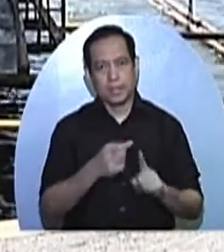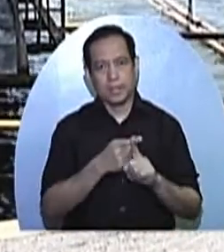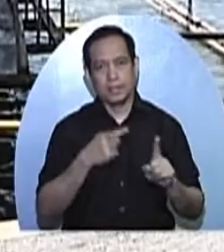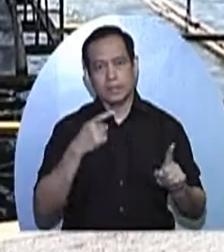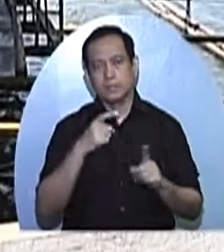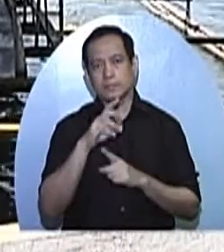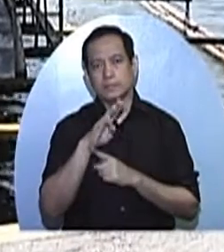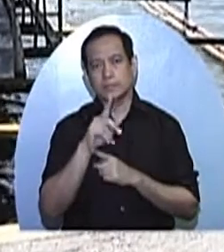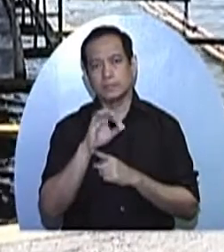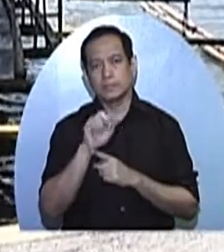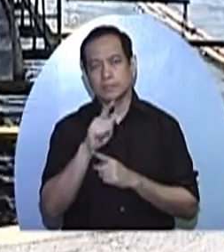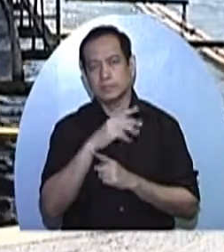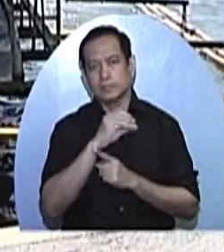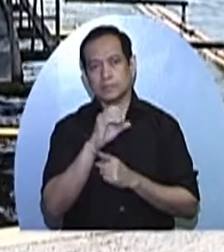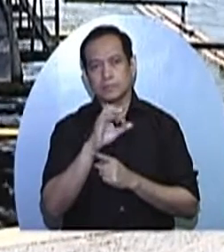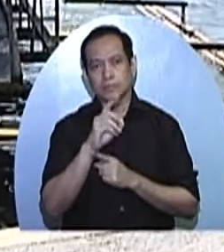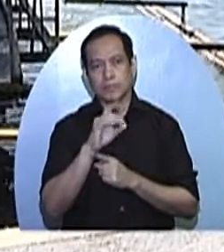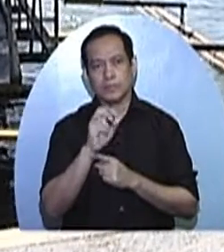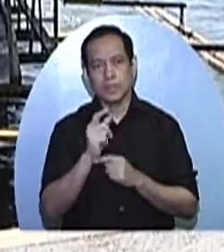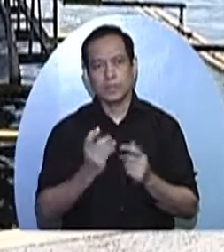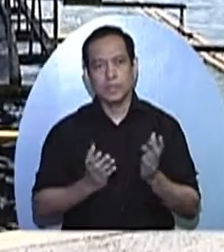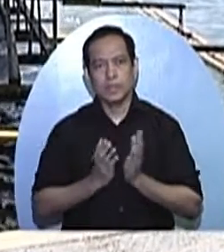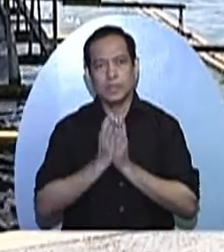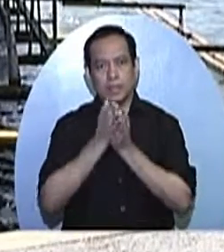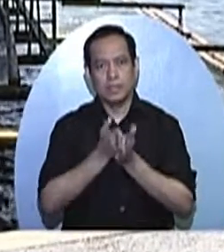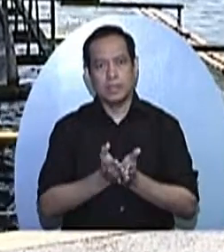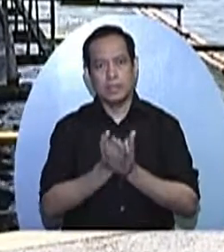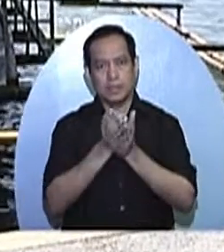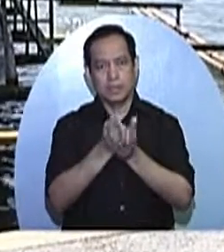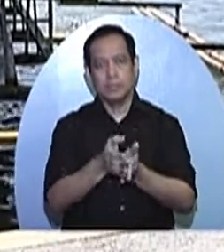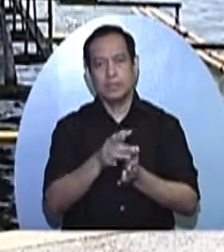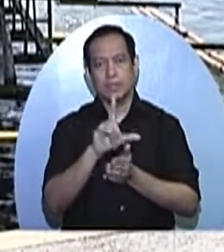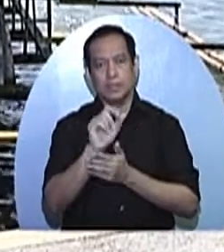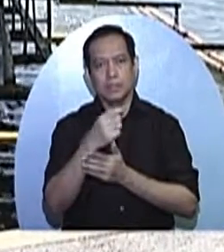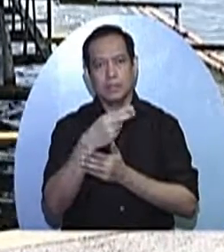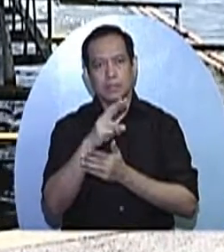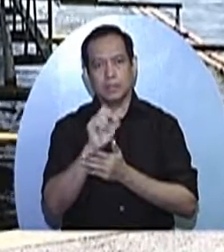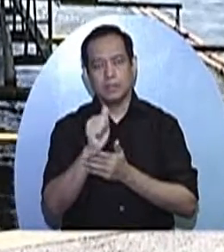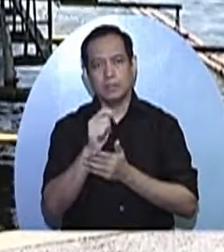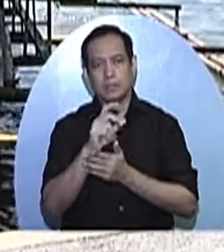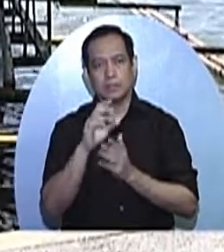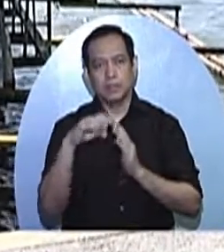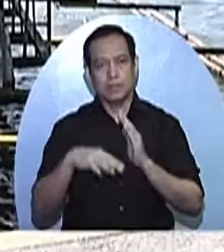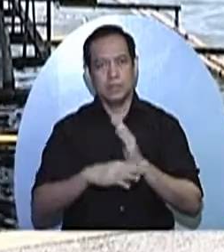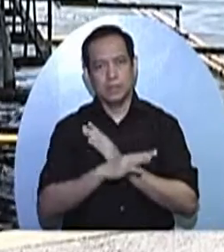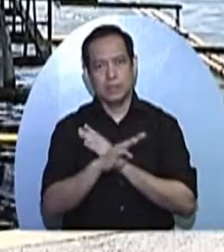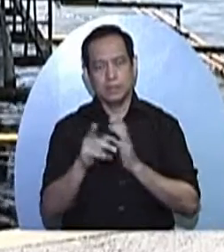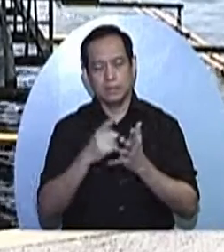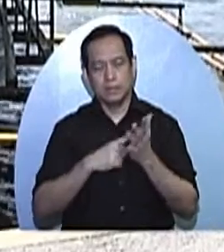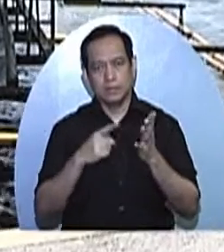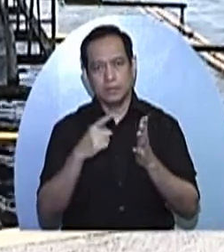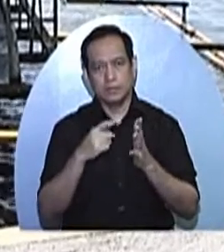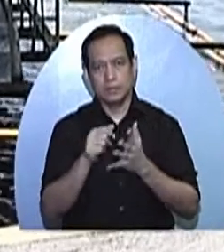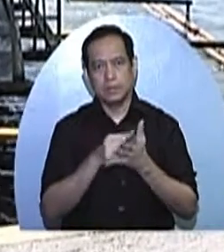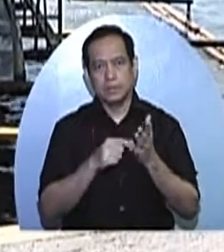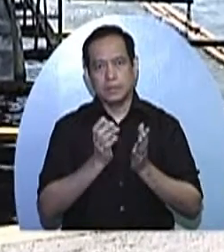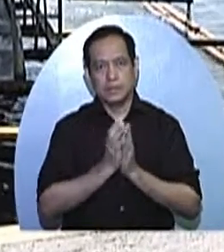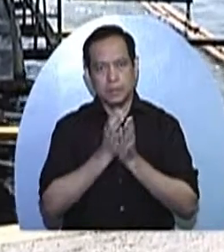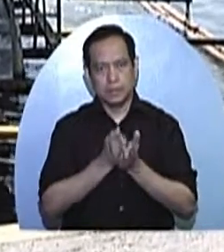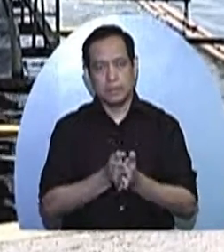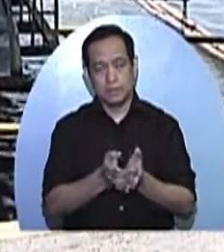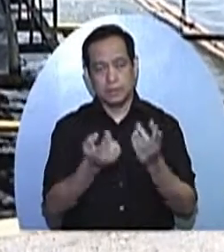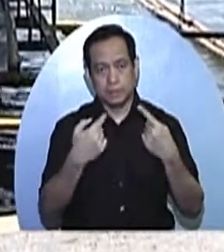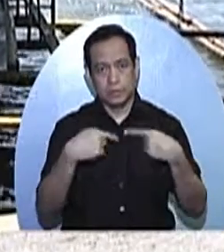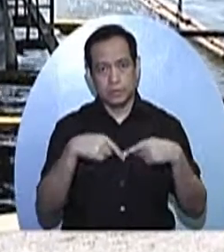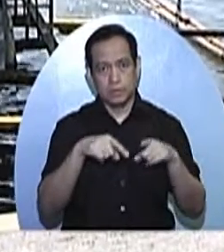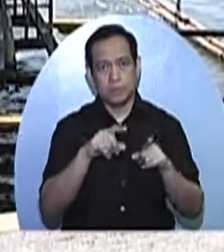Mula sa bayan ng Cardona, Rizal, tinawid ng pamilya Mungaya ang Laguna de Bay sakay ng pampasaherong bangka upang makarating